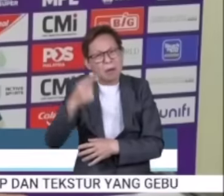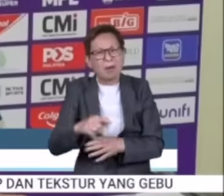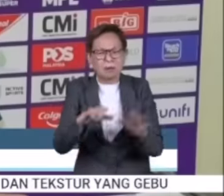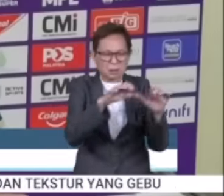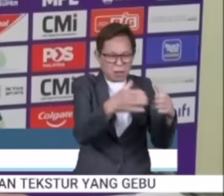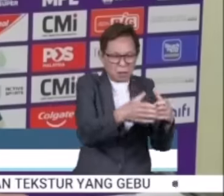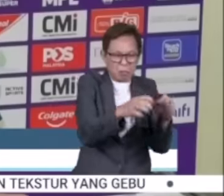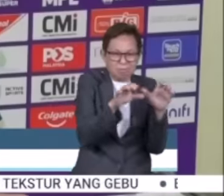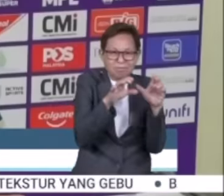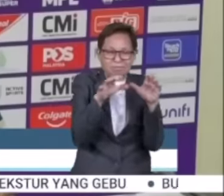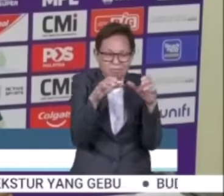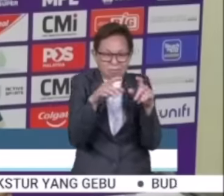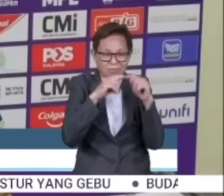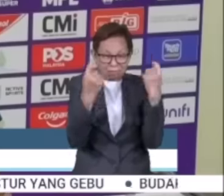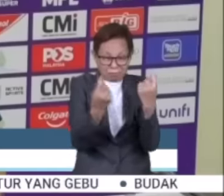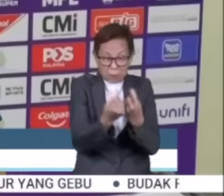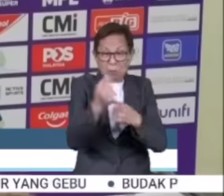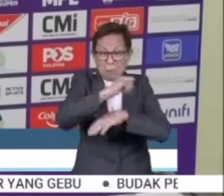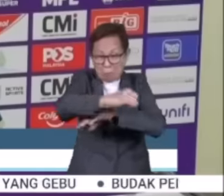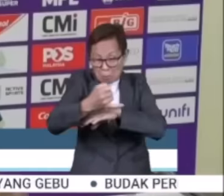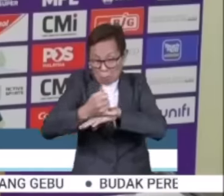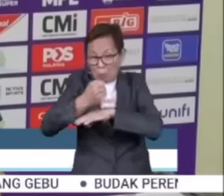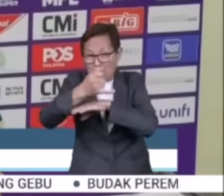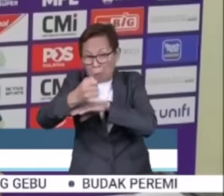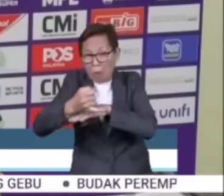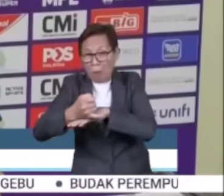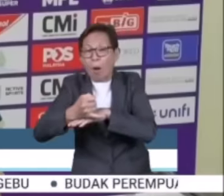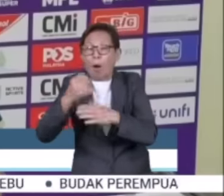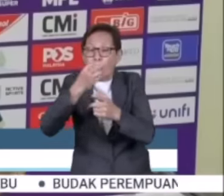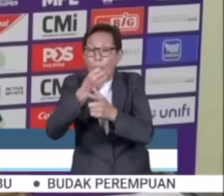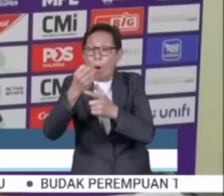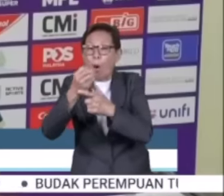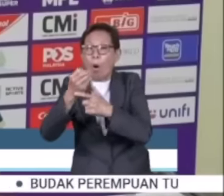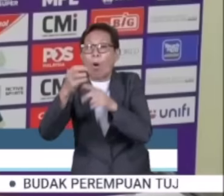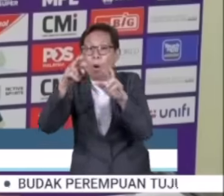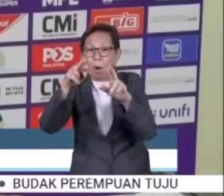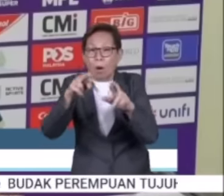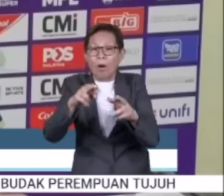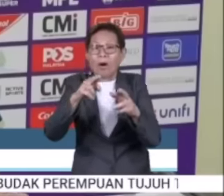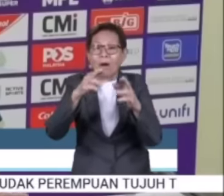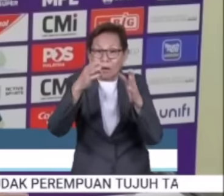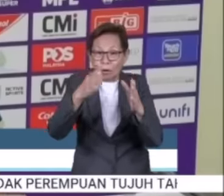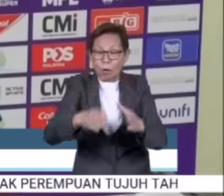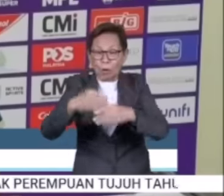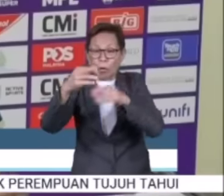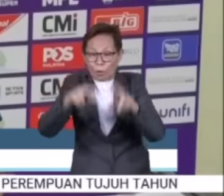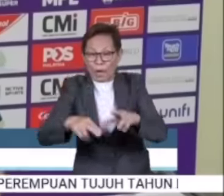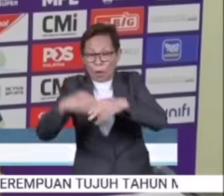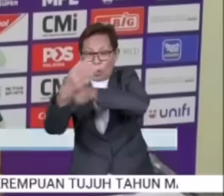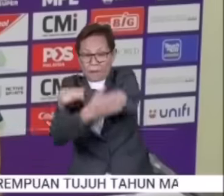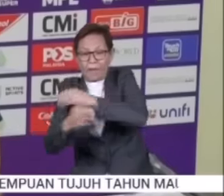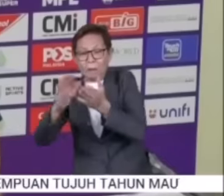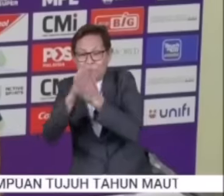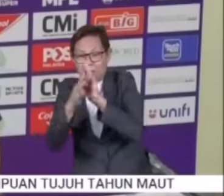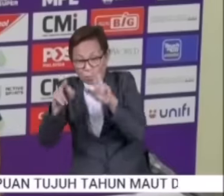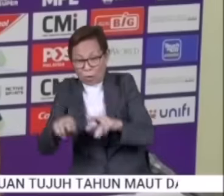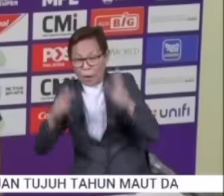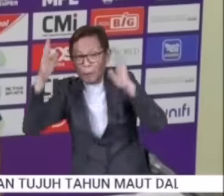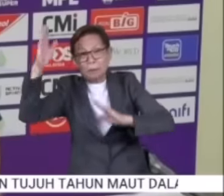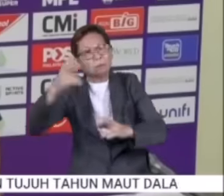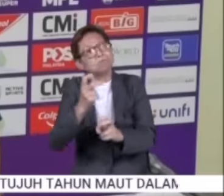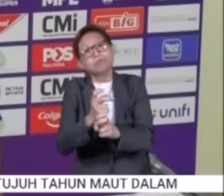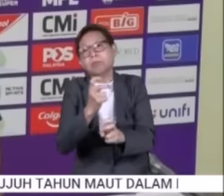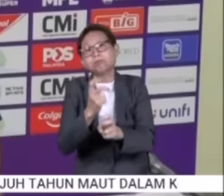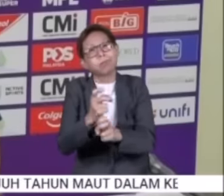yang komplit import ada neutralisasi 2-3 tahun dah kekal bersama, bukan sesuatu yang mudah